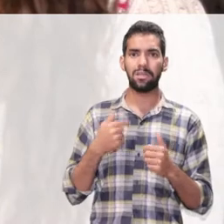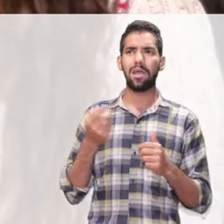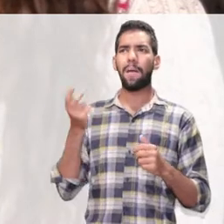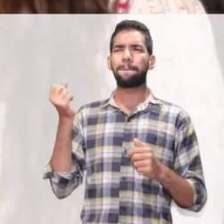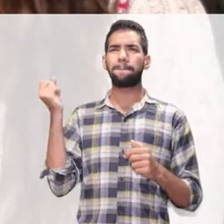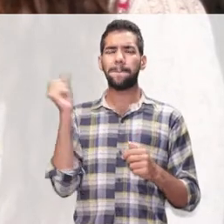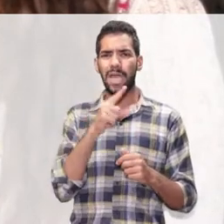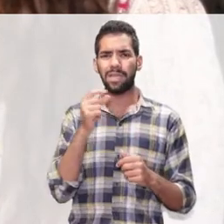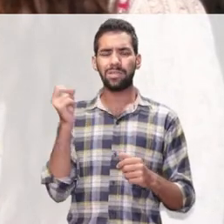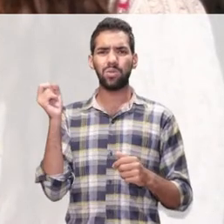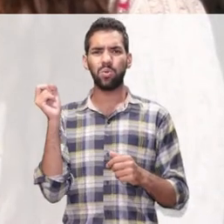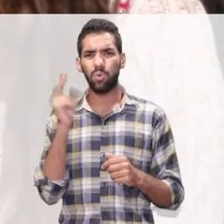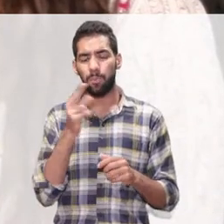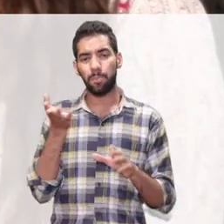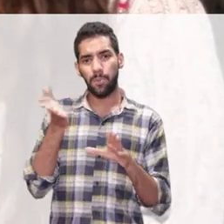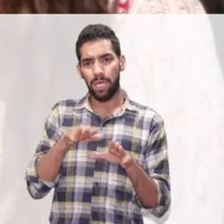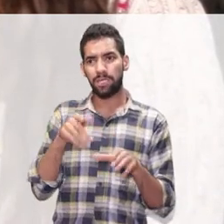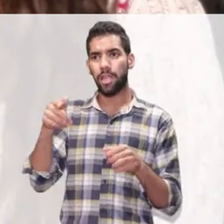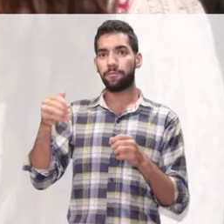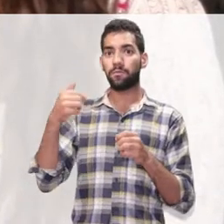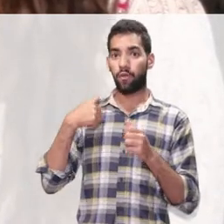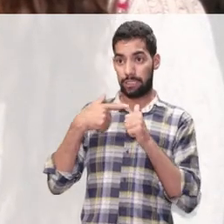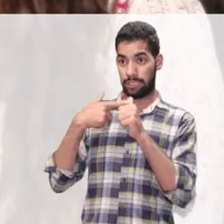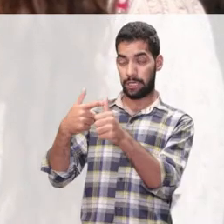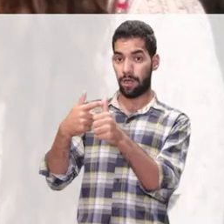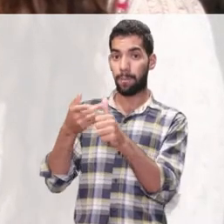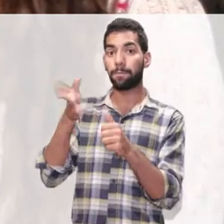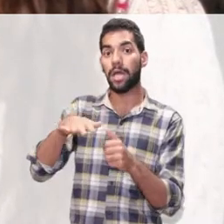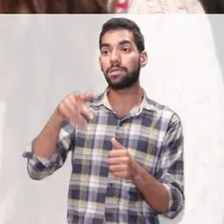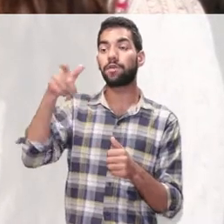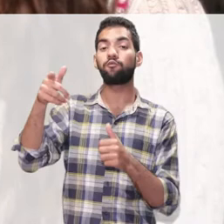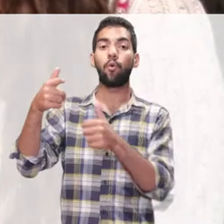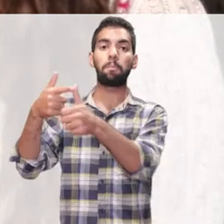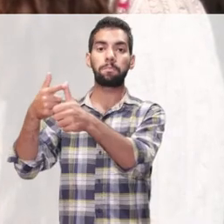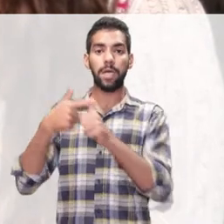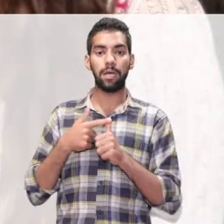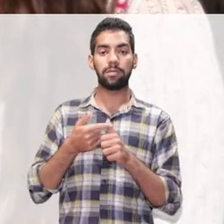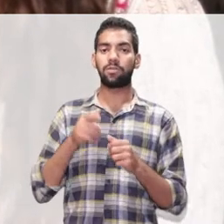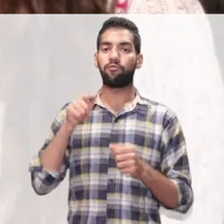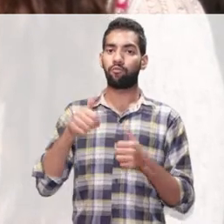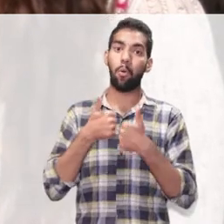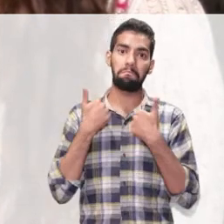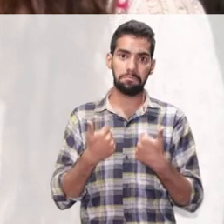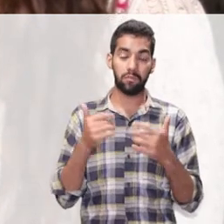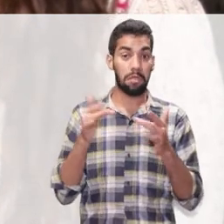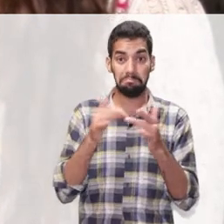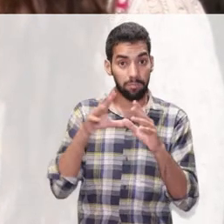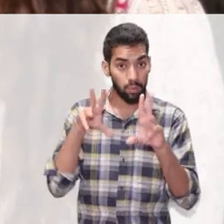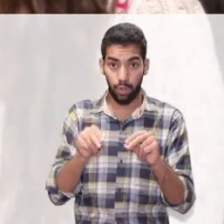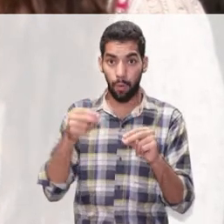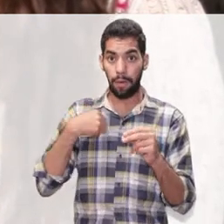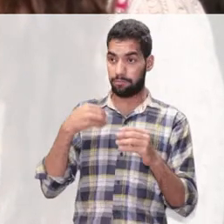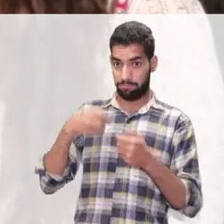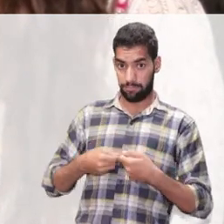इसको मिलता था फिर जब लेती थी और मुझे मिलता था तो यहां पर यह नोट असेंबली टू मंथ्स लेटर ईयर्स रिस्पोंस शैंपू से